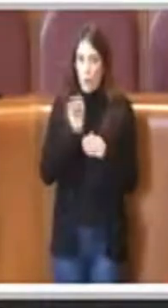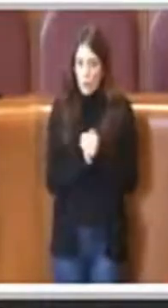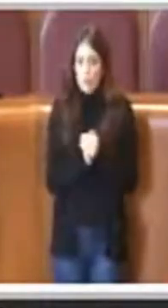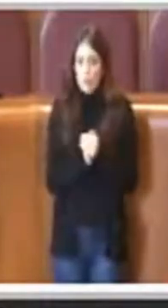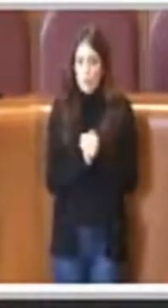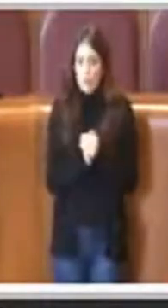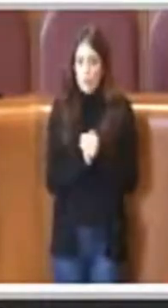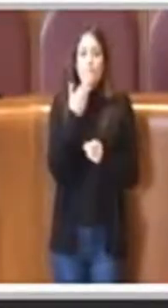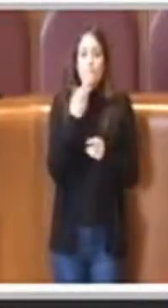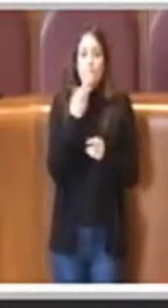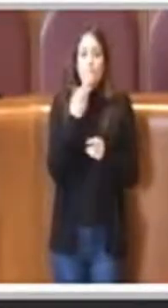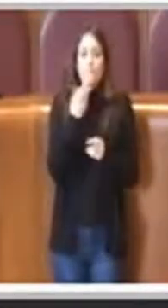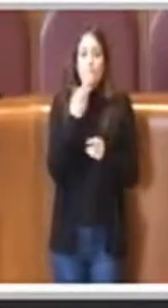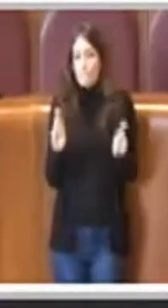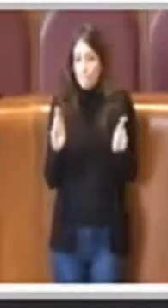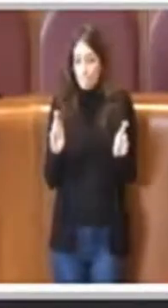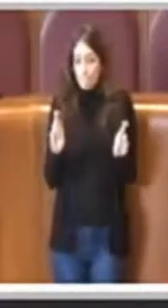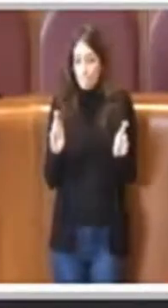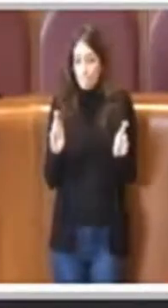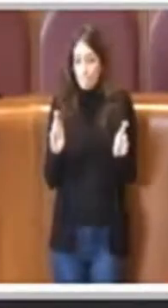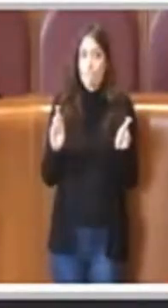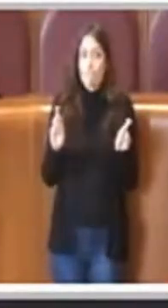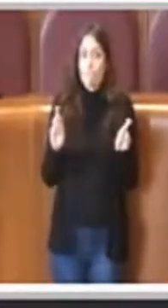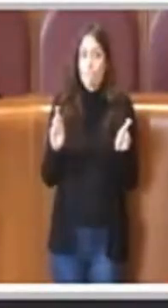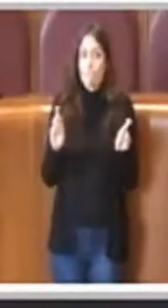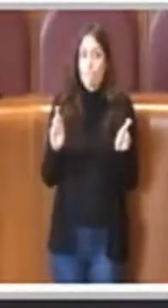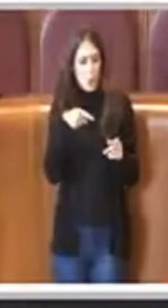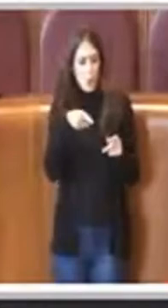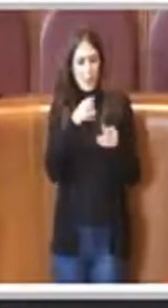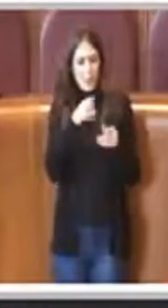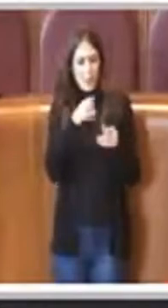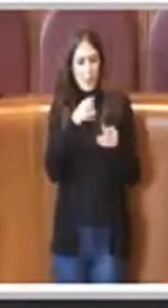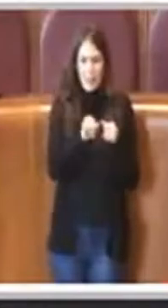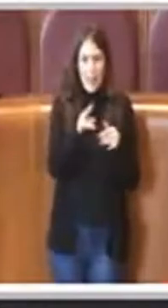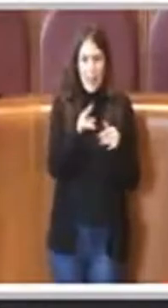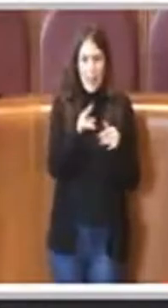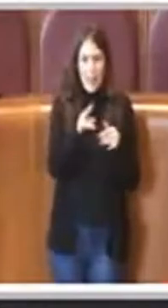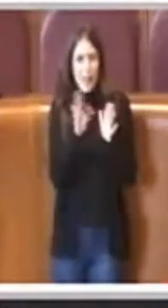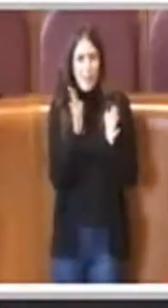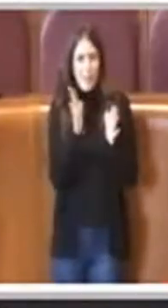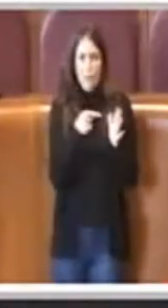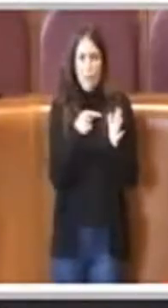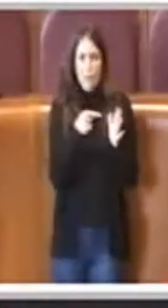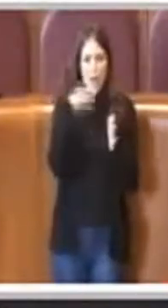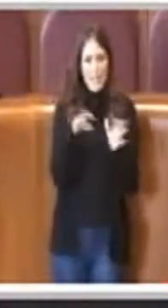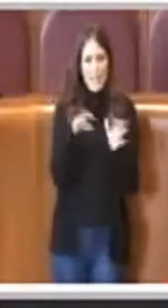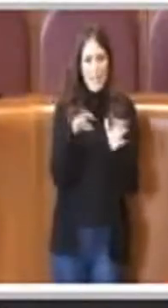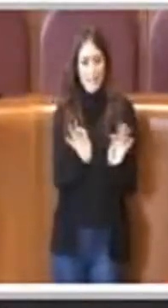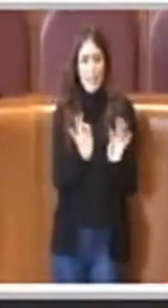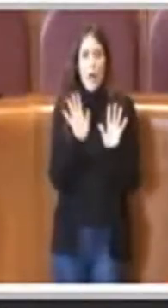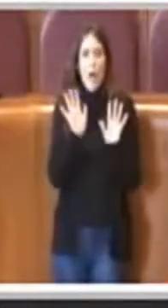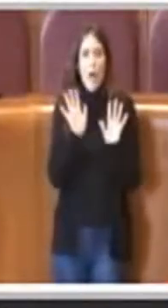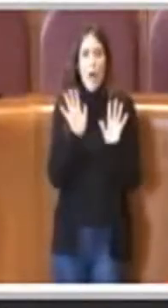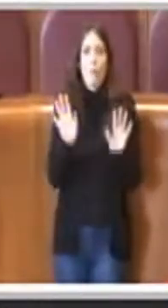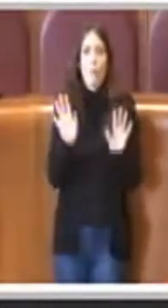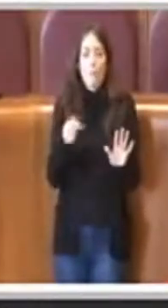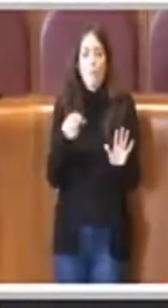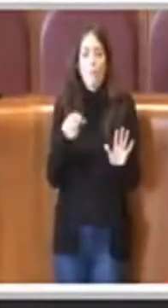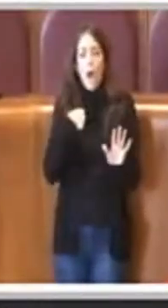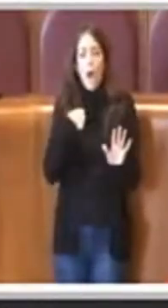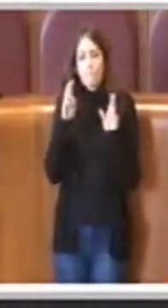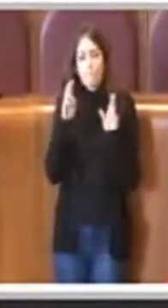voglio auspicare che questi, non ho letto bene tutti i dettagli della delibera, però voglio auspicare che